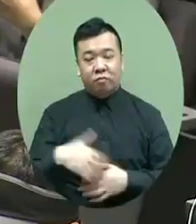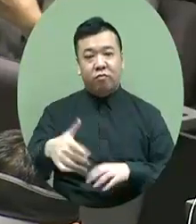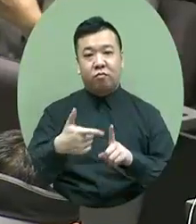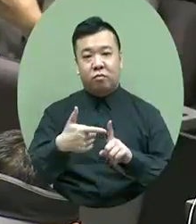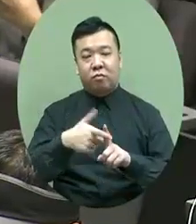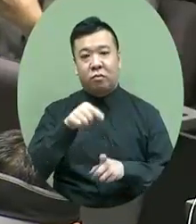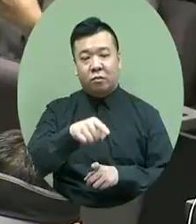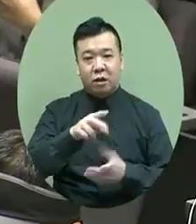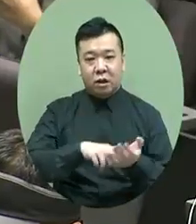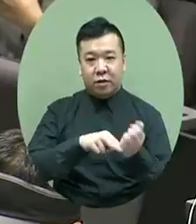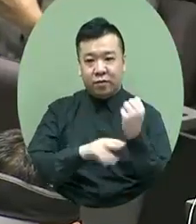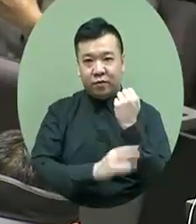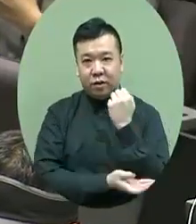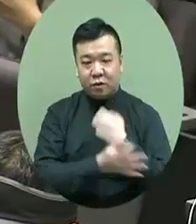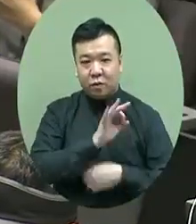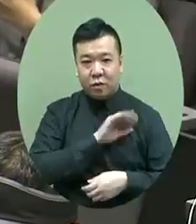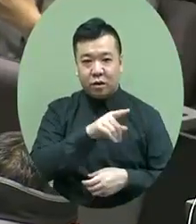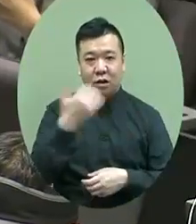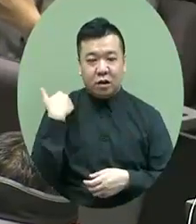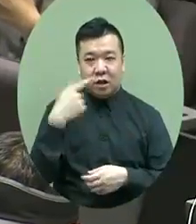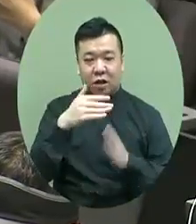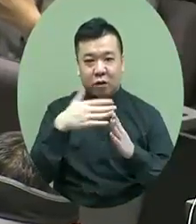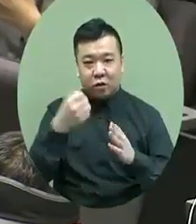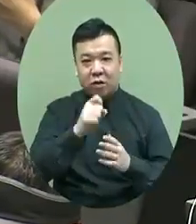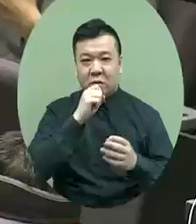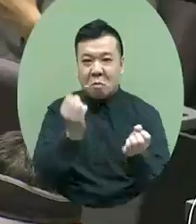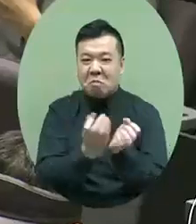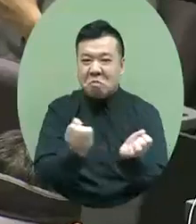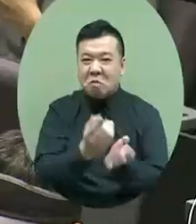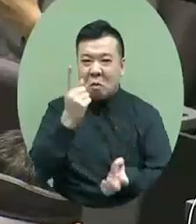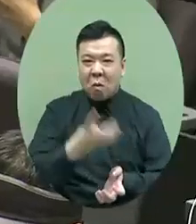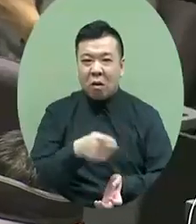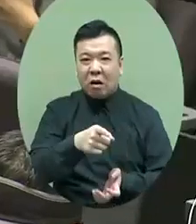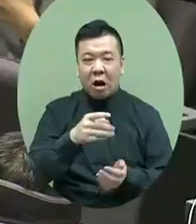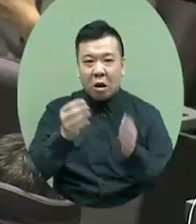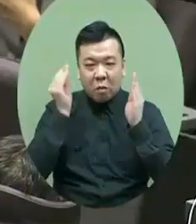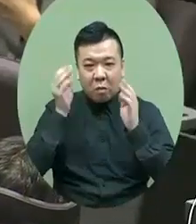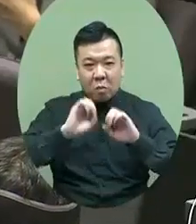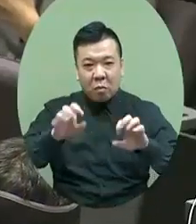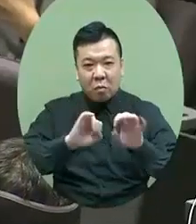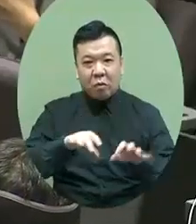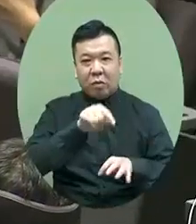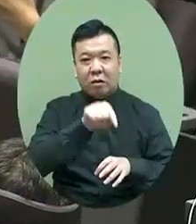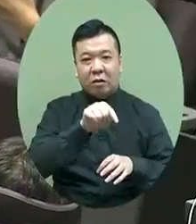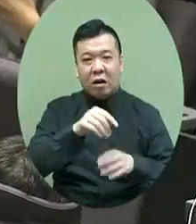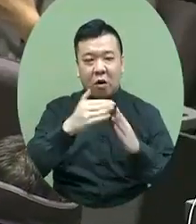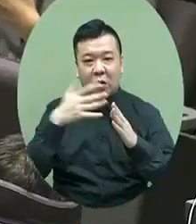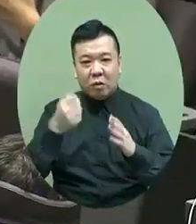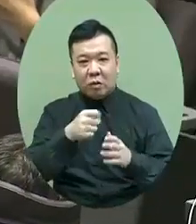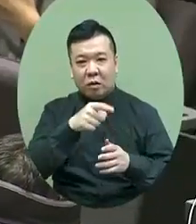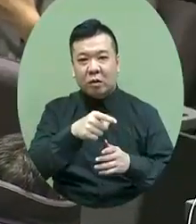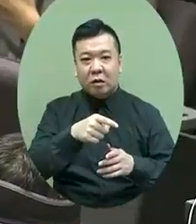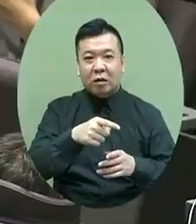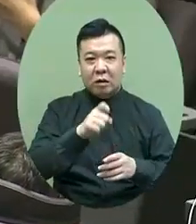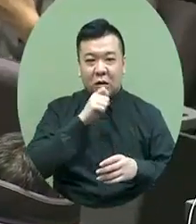另外就係即係都睇翻即係立法會嘅一啲片段啦。你以前同阿局長都會有啲火花，睇翻啲報道咧，即係你都有講